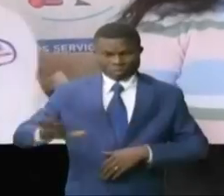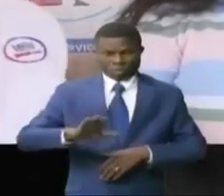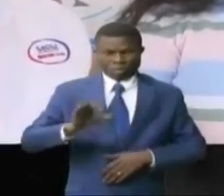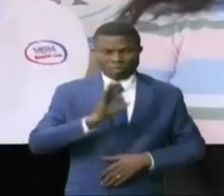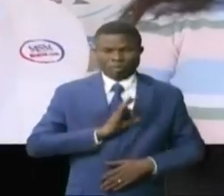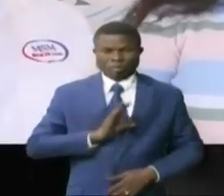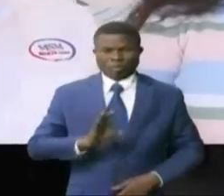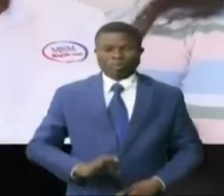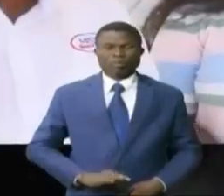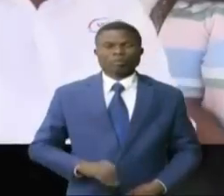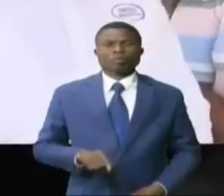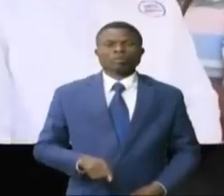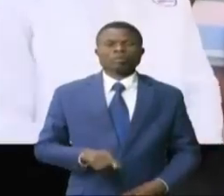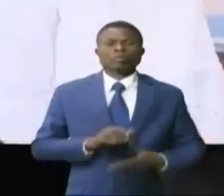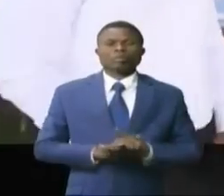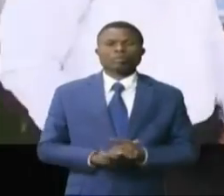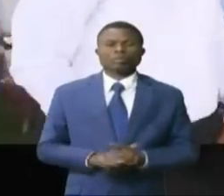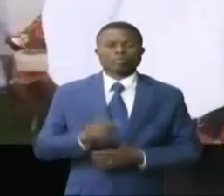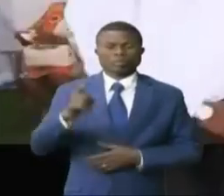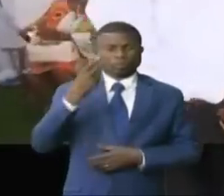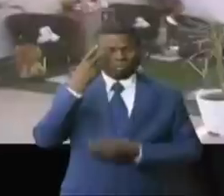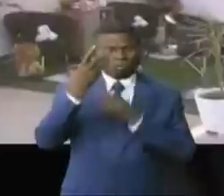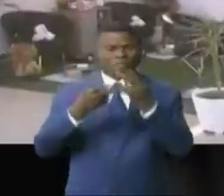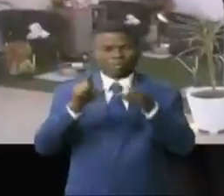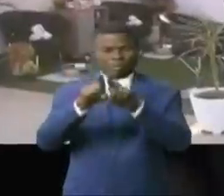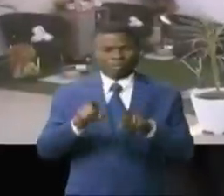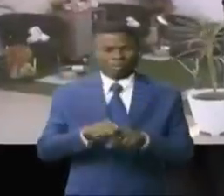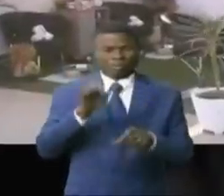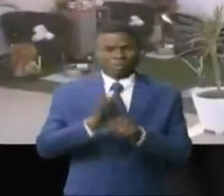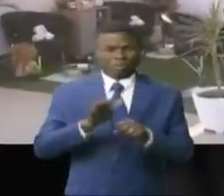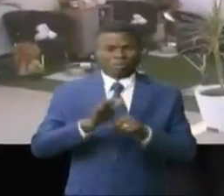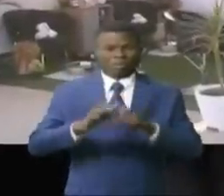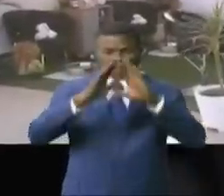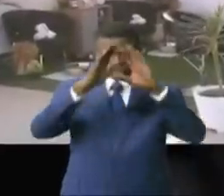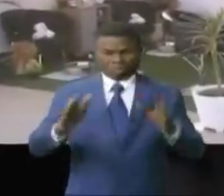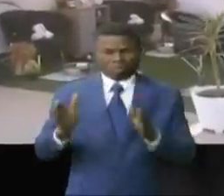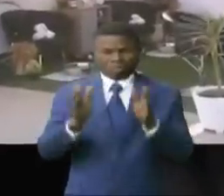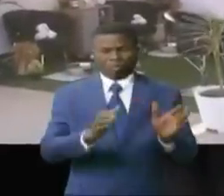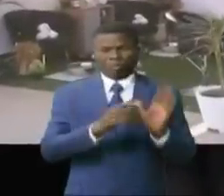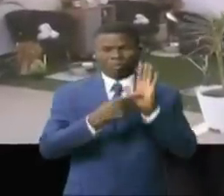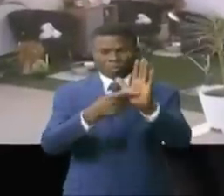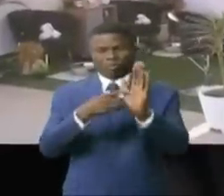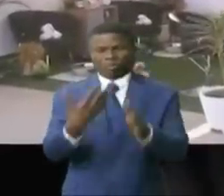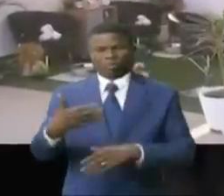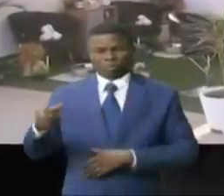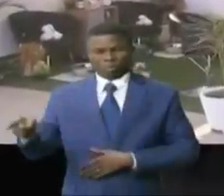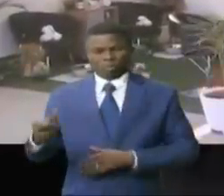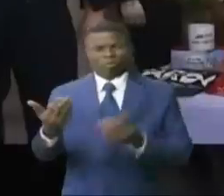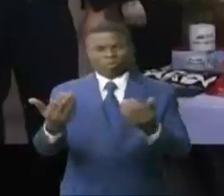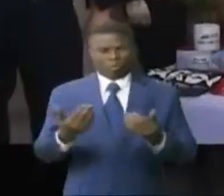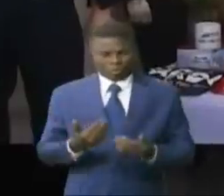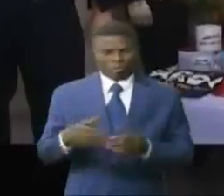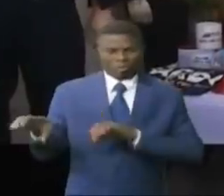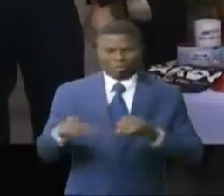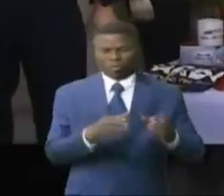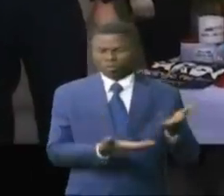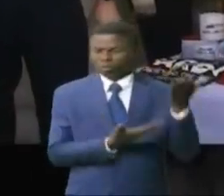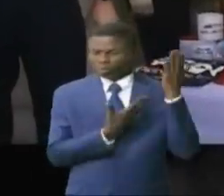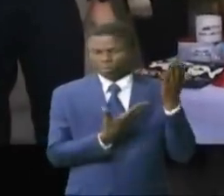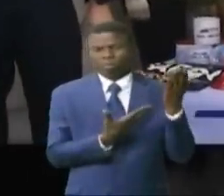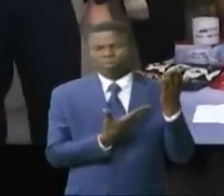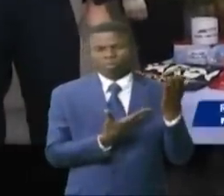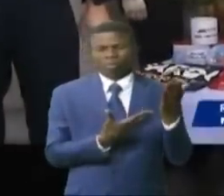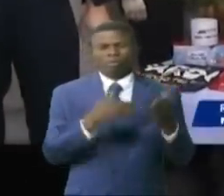République, Félix-Antoine Tshisekedi Tshilombo, qui a visité plusieurs stands d'Expo Béton, qui se veut un événement